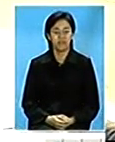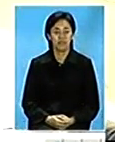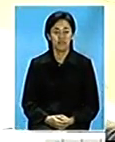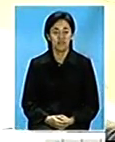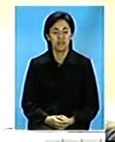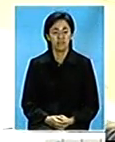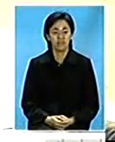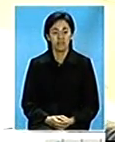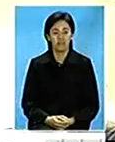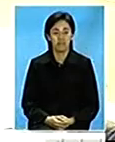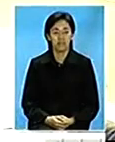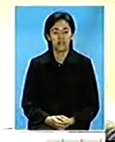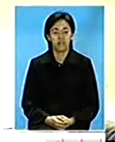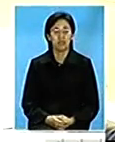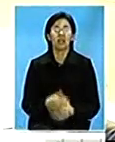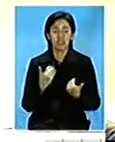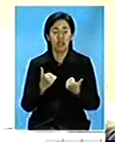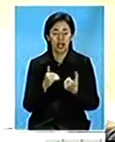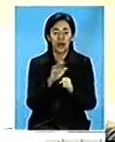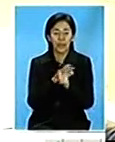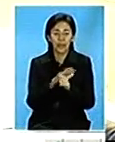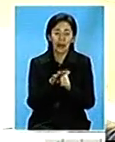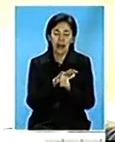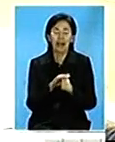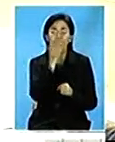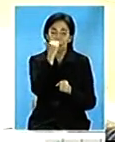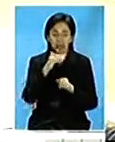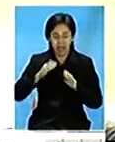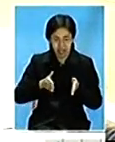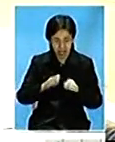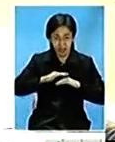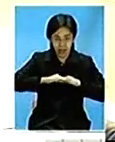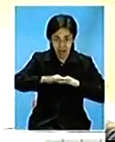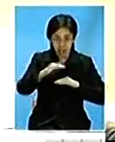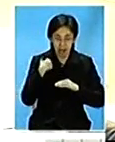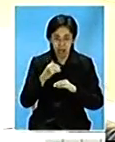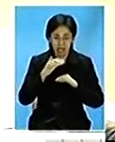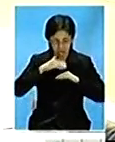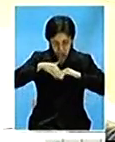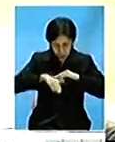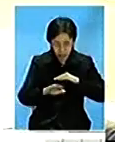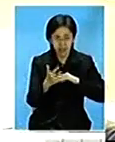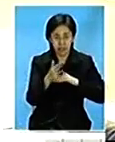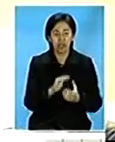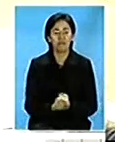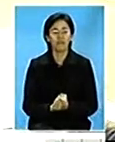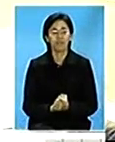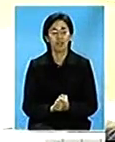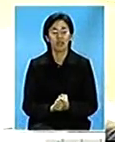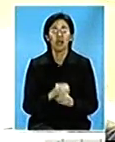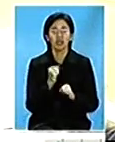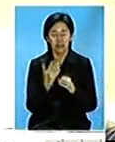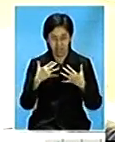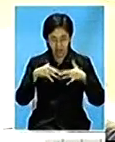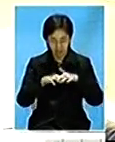ยระยะทางก็พอๆกันและทางมันลาดป่าถนนไม่ระทางไม่ระจันมากอย่างนั้นก็ทำให้เชื่อมกัน